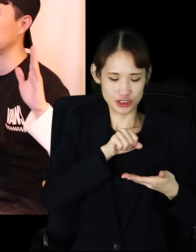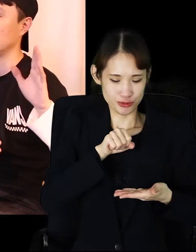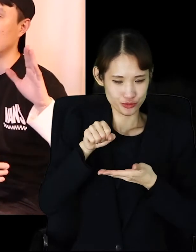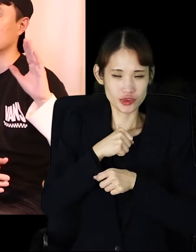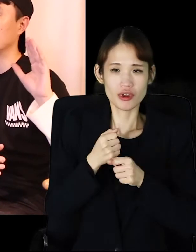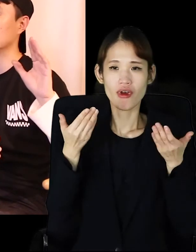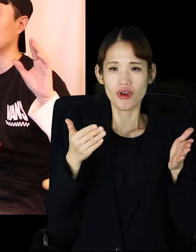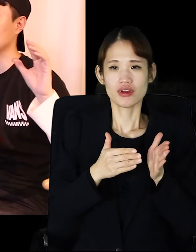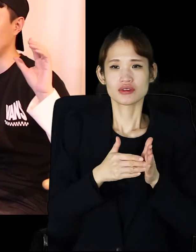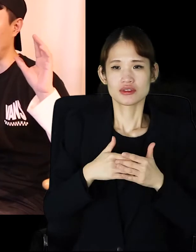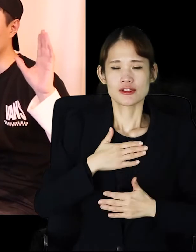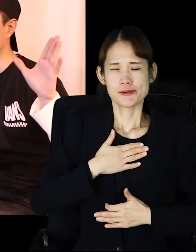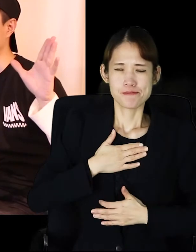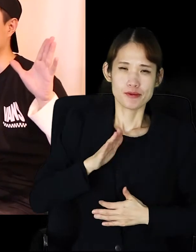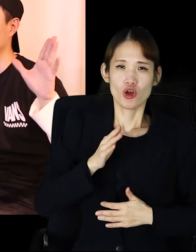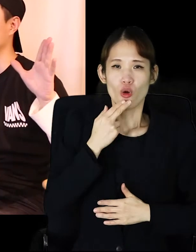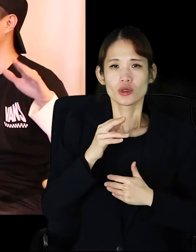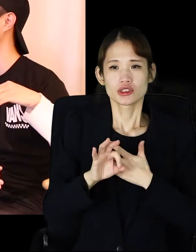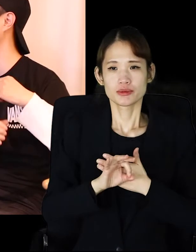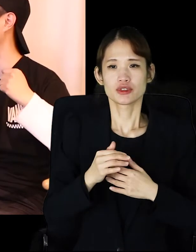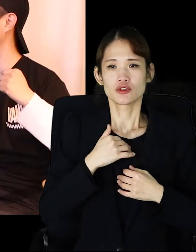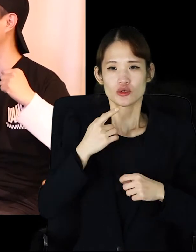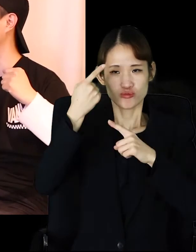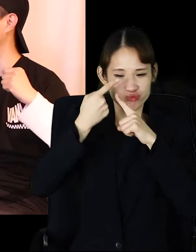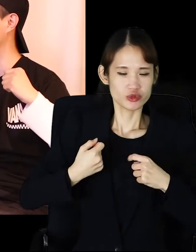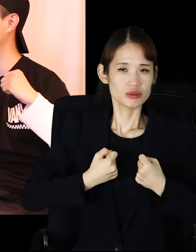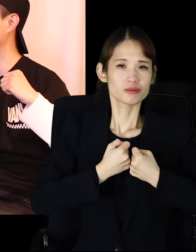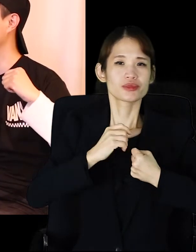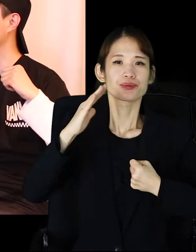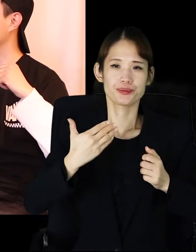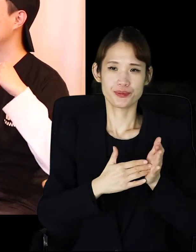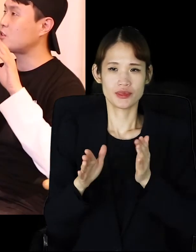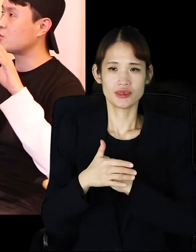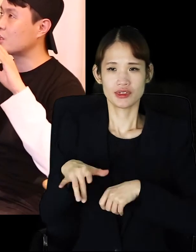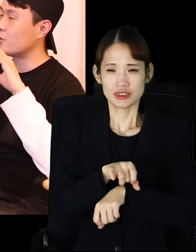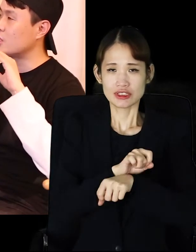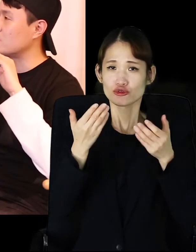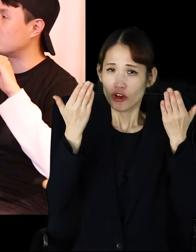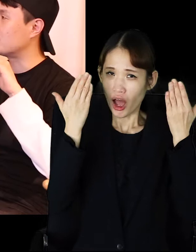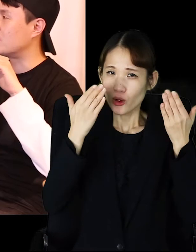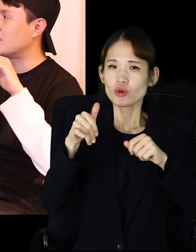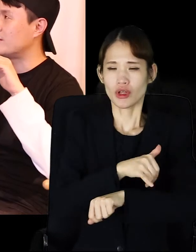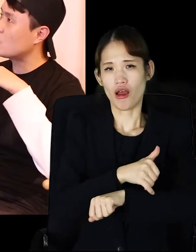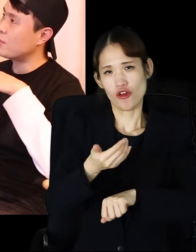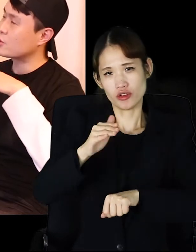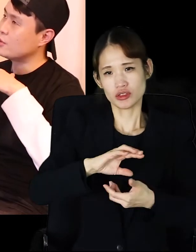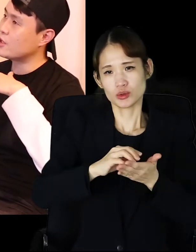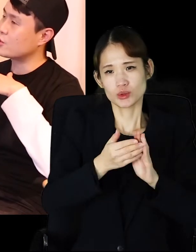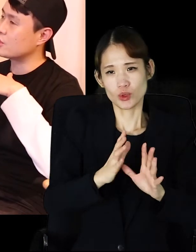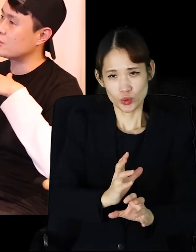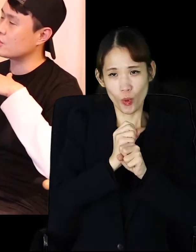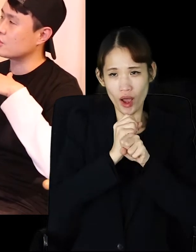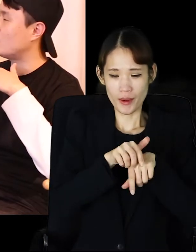해드리고 하지만 장애 감수성이 없는 것 같다라고 하면 저는 무조건 파이터가 됐거든요. 근데 특수학교인데도 이 정도인데 통합학교